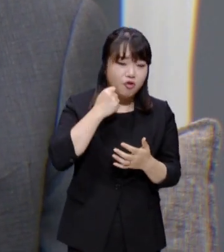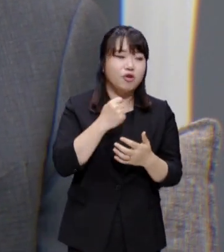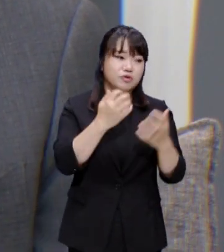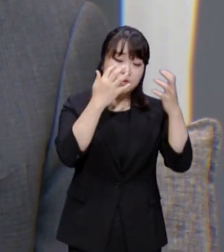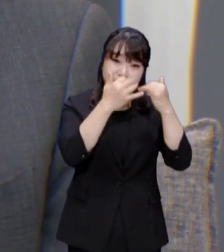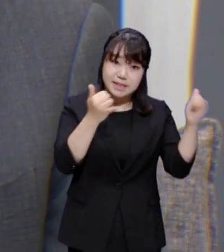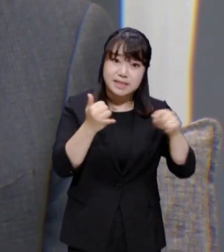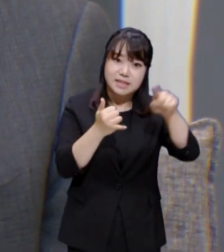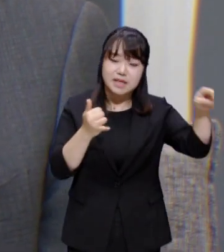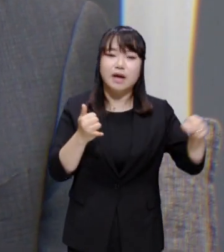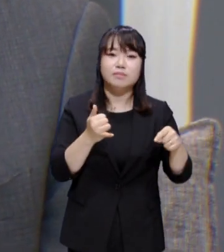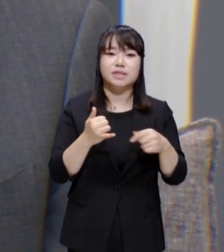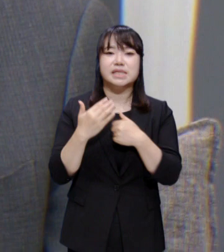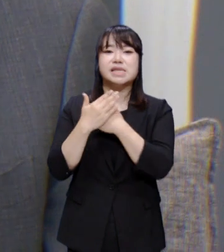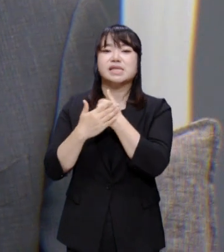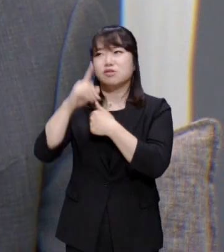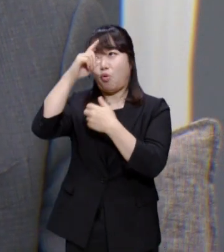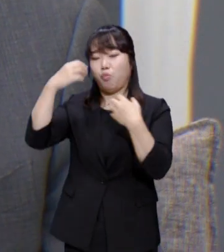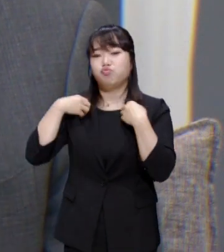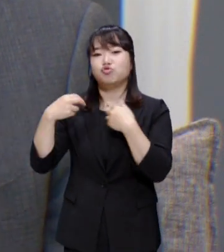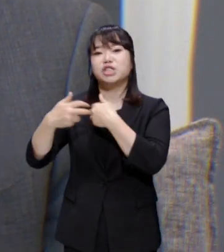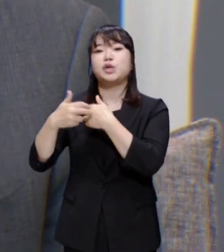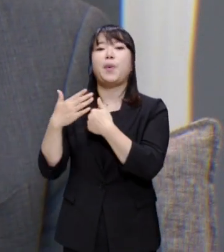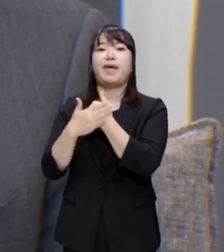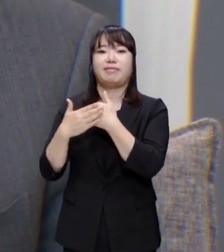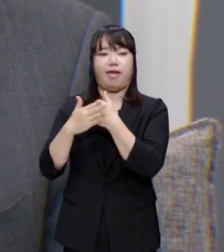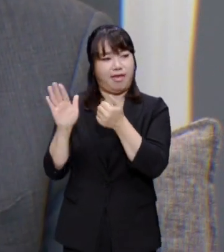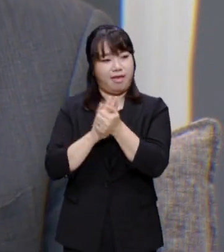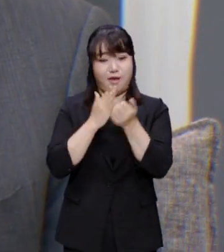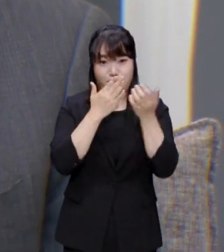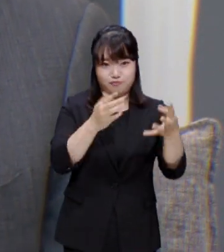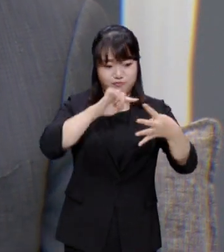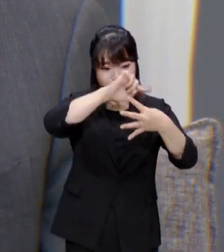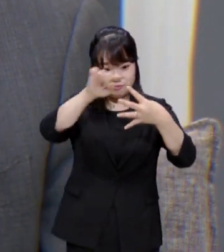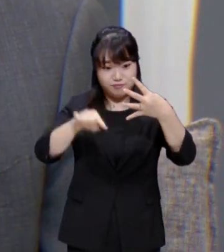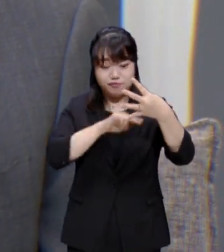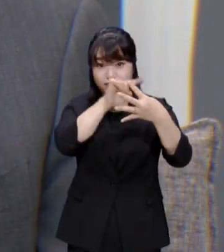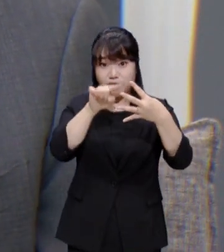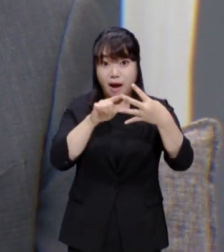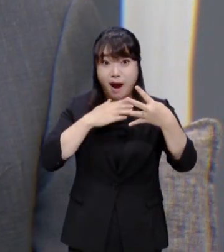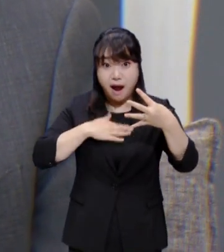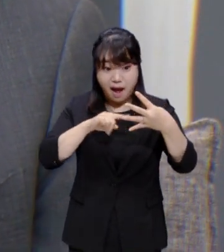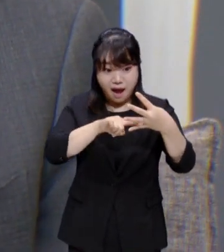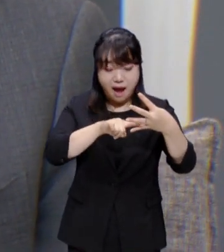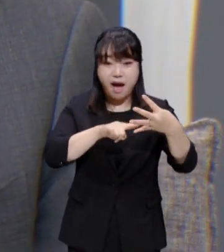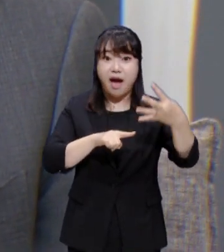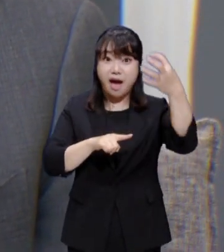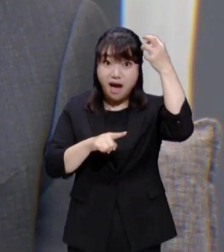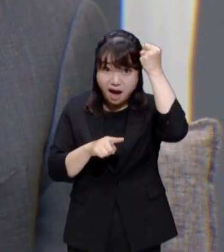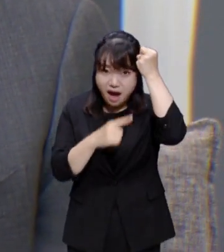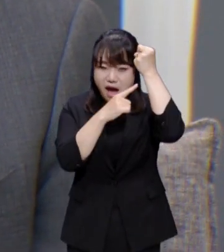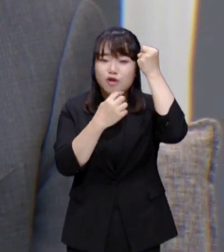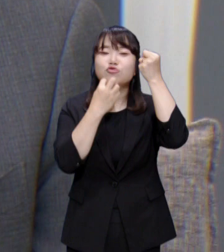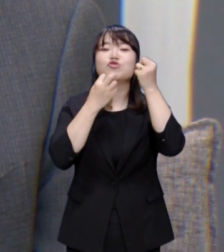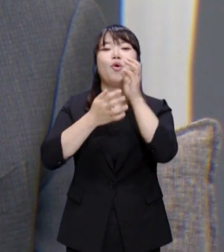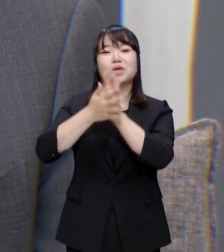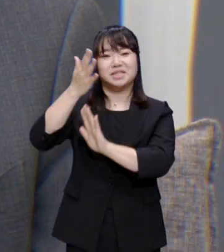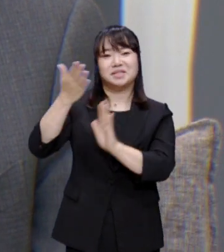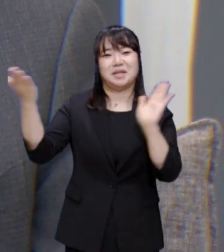중상층 이상의 공공의료 혜택을 받는 그 네 개의 정책만 알면은 아, 이게 서울시의 정책이다